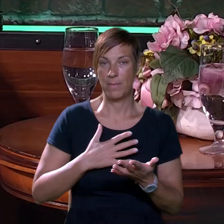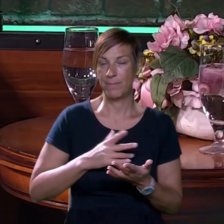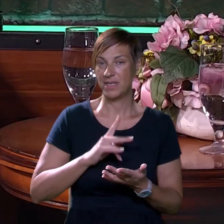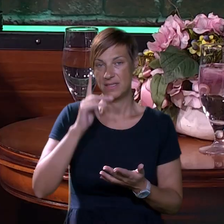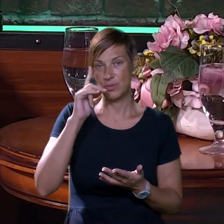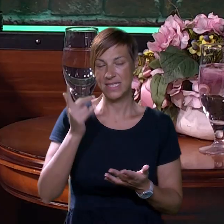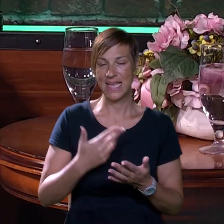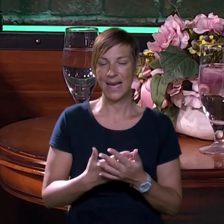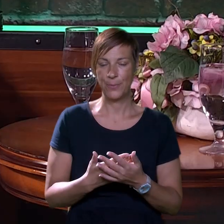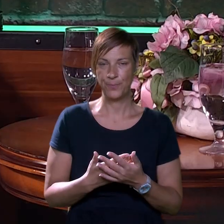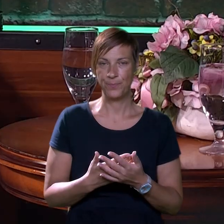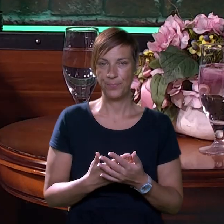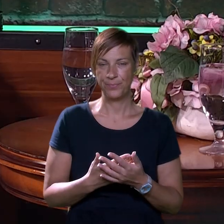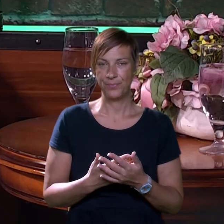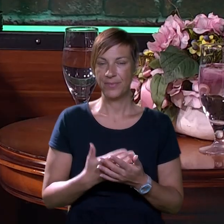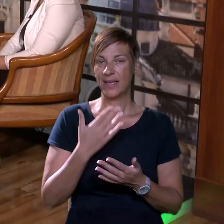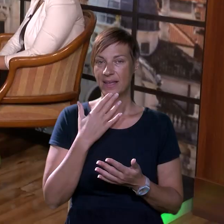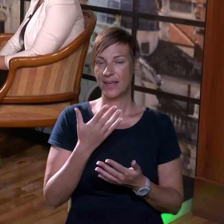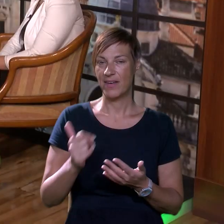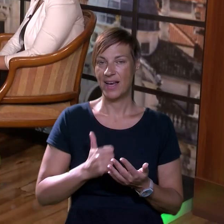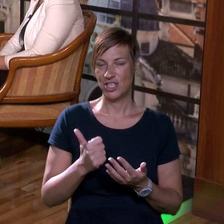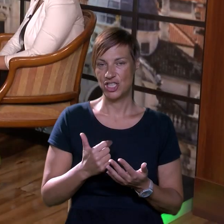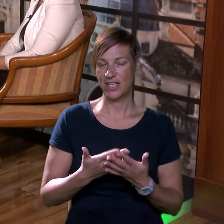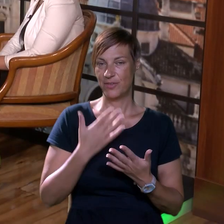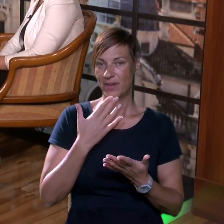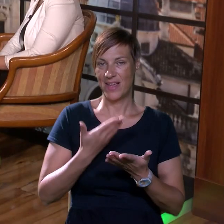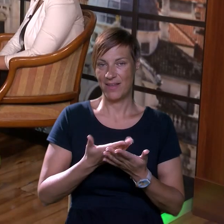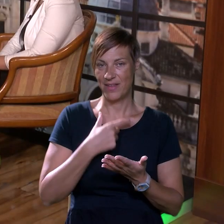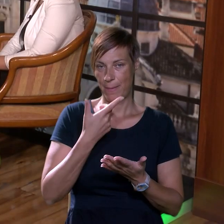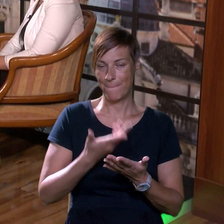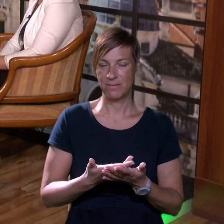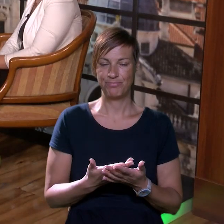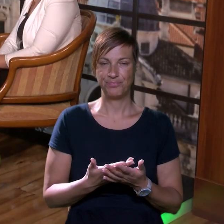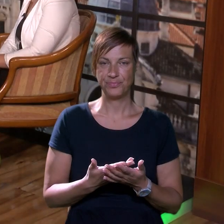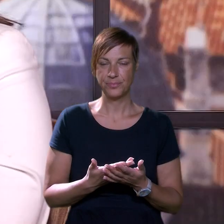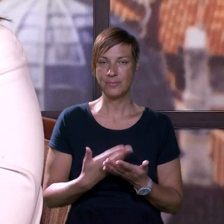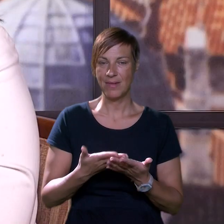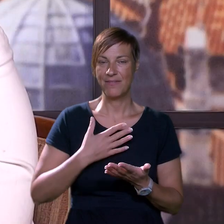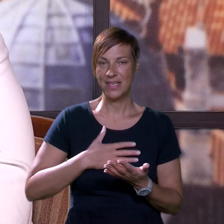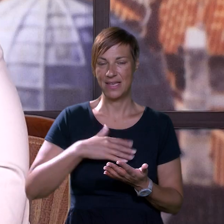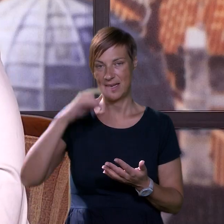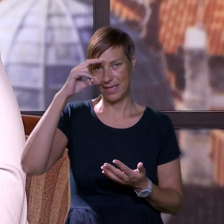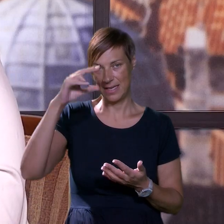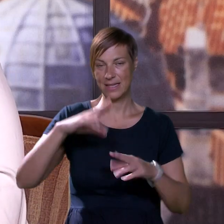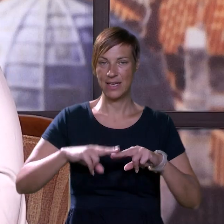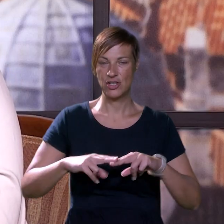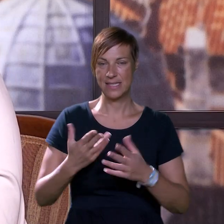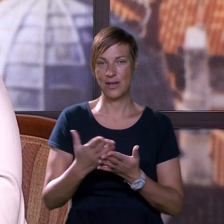mi ni ne znamo. Ne znamo. Evo. Hvala vam još jednom. Bogu hvala. A vi, dragi